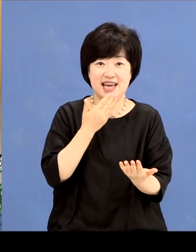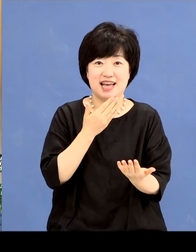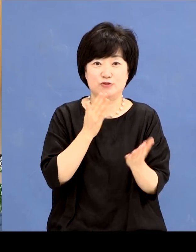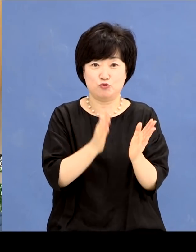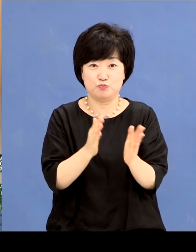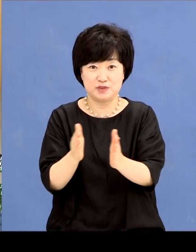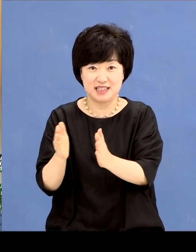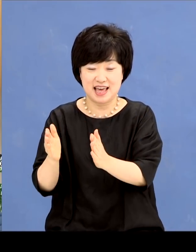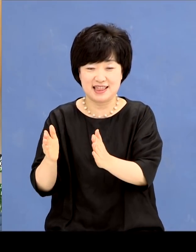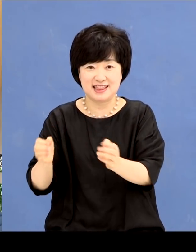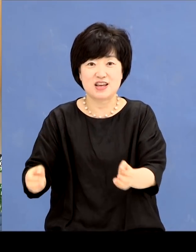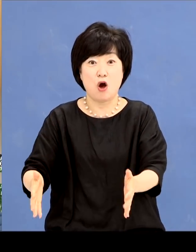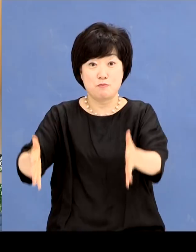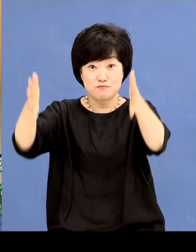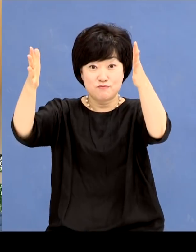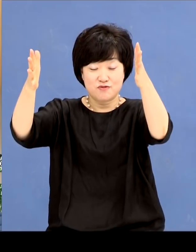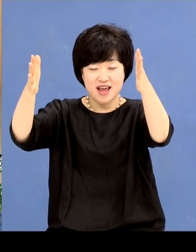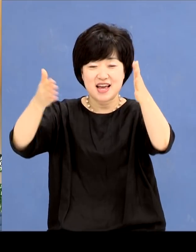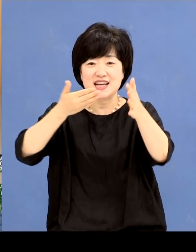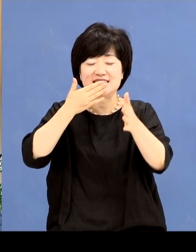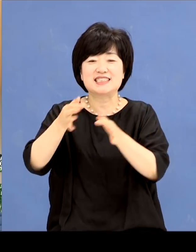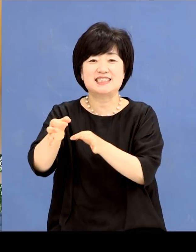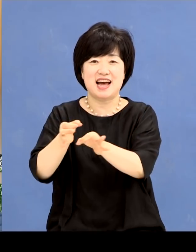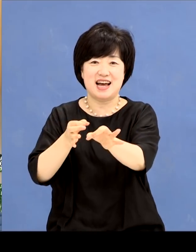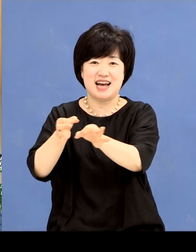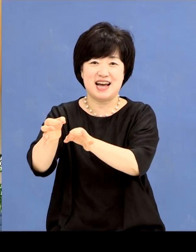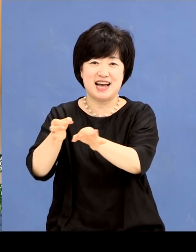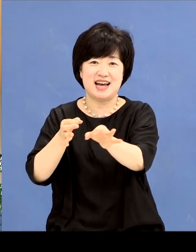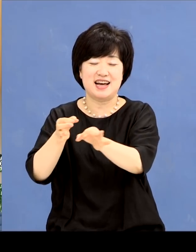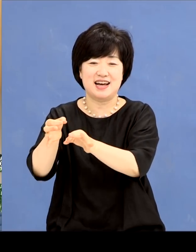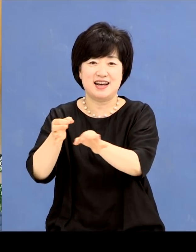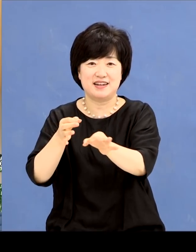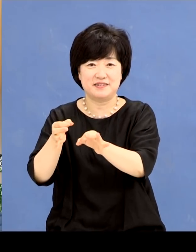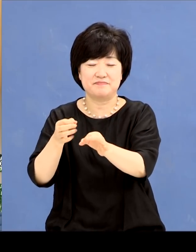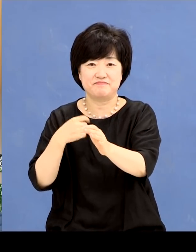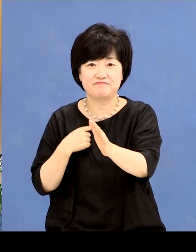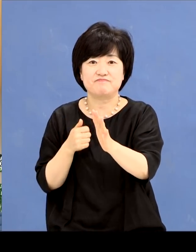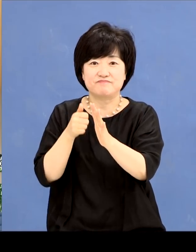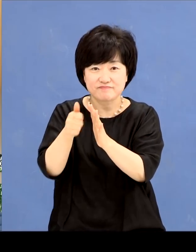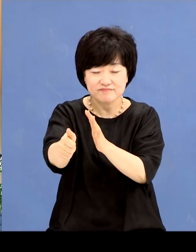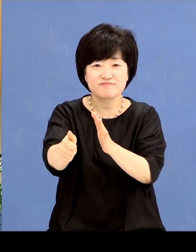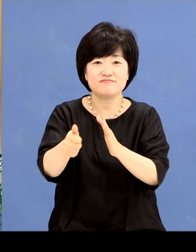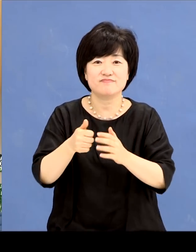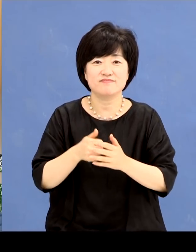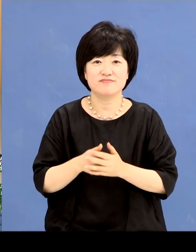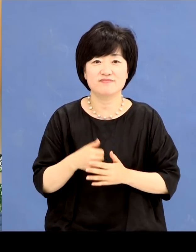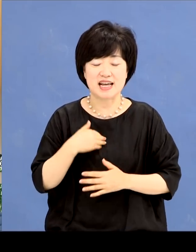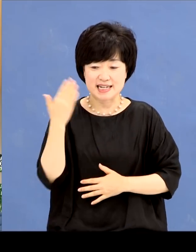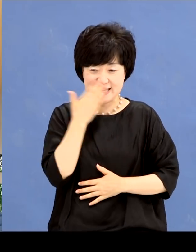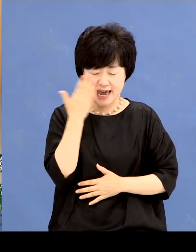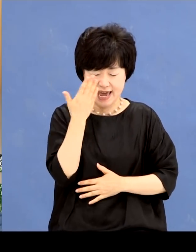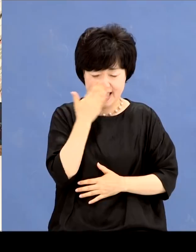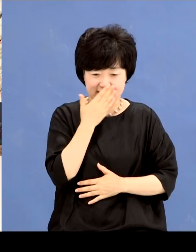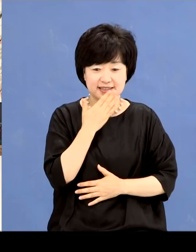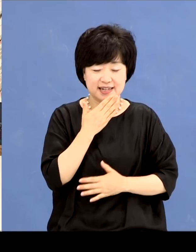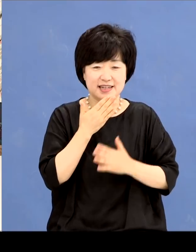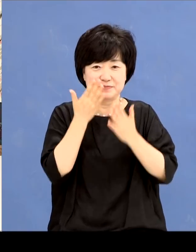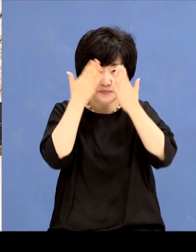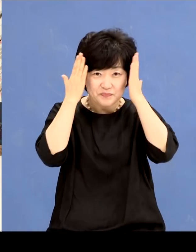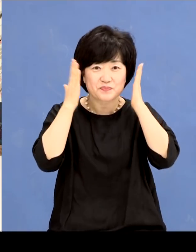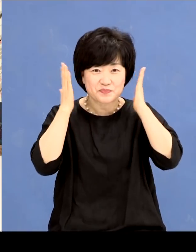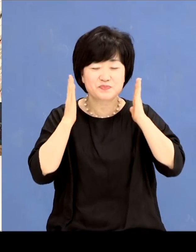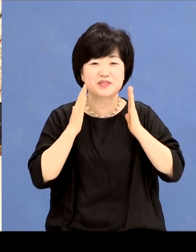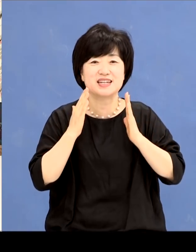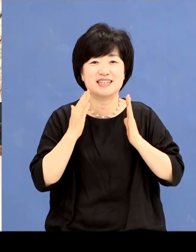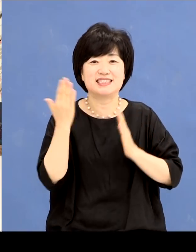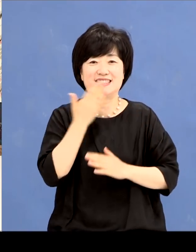이제 막 이제 준비되고 있는 건물에 네. 이제 식당을 하려고 해서 무작정 네. 가방을 두고 들어가 제가 굉장히 깨끗하게 씻고